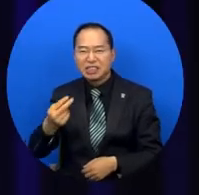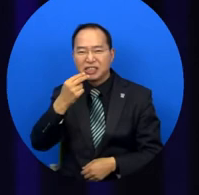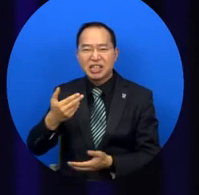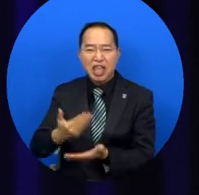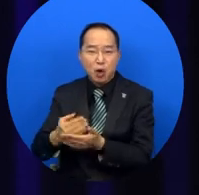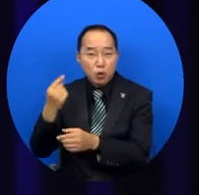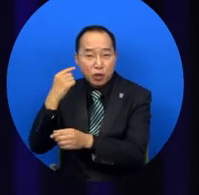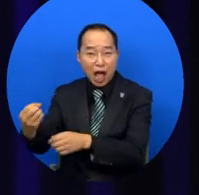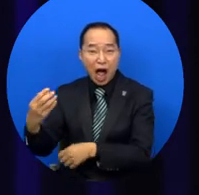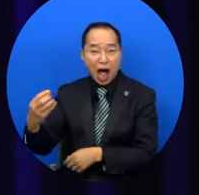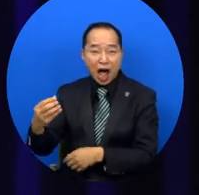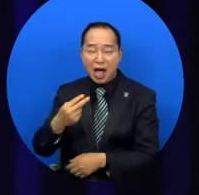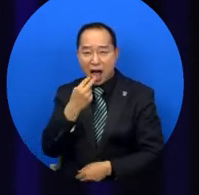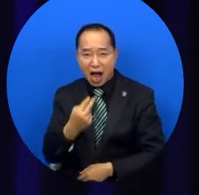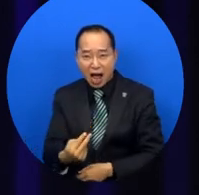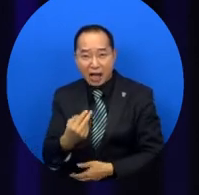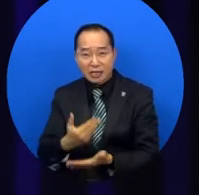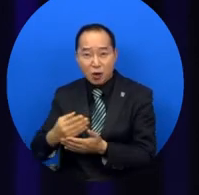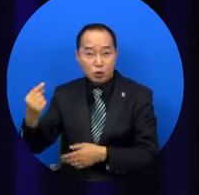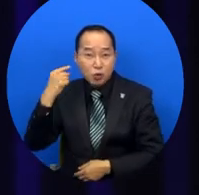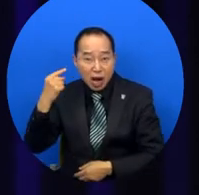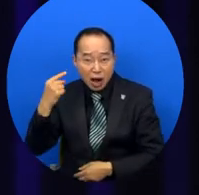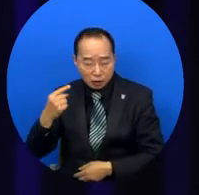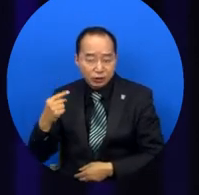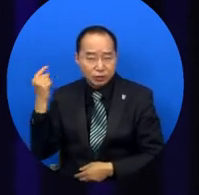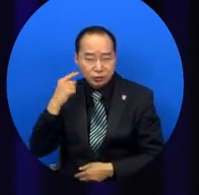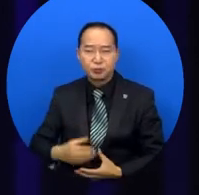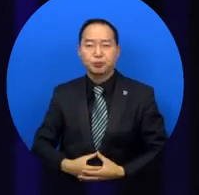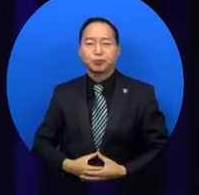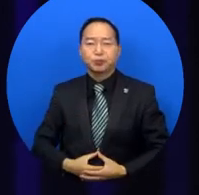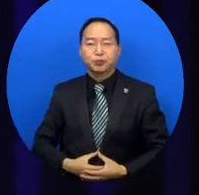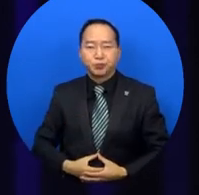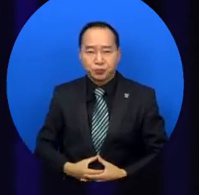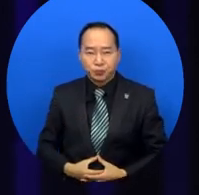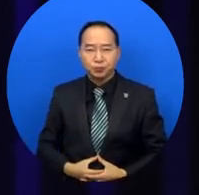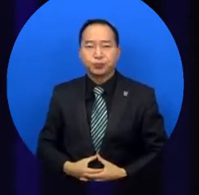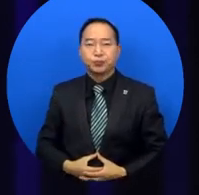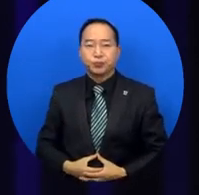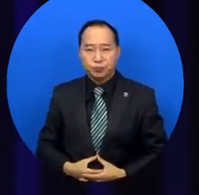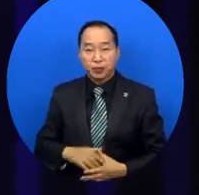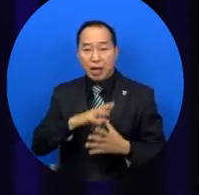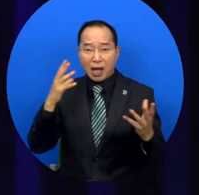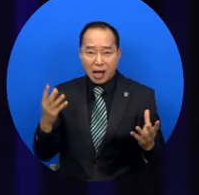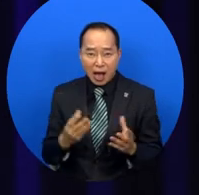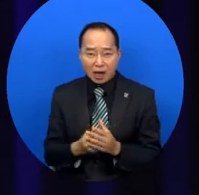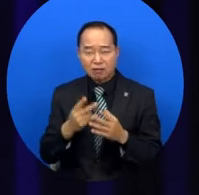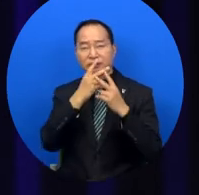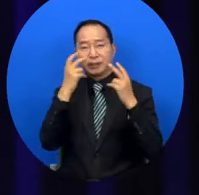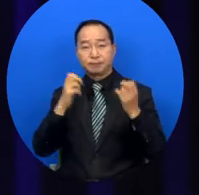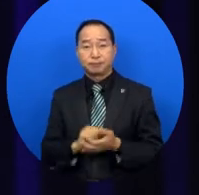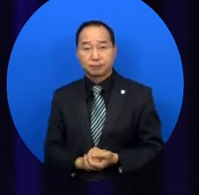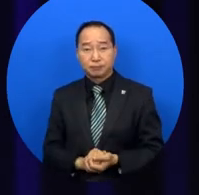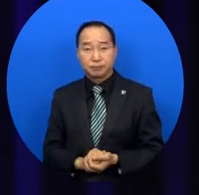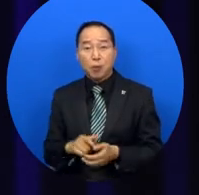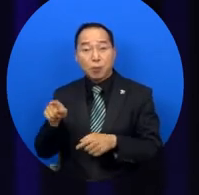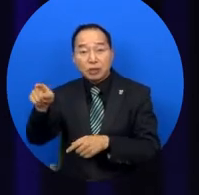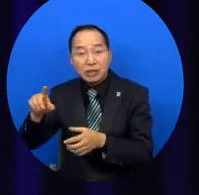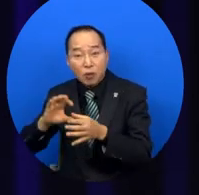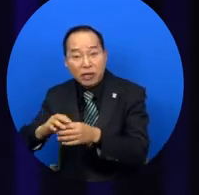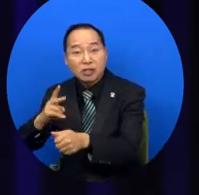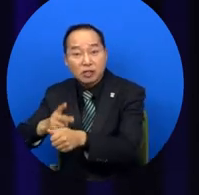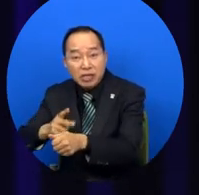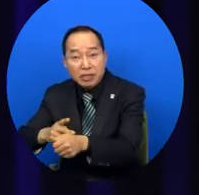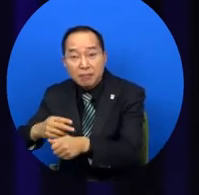들이마시세요. 내마시세요. 이걸 얘기해줘요. 그럼 나는 그걸 하면서 잠들어요. 근데 그런 보통 선생님들이 이런 얘기를 다 해줘요.